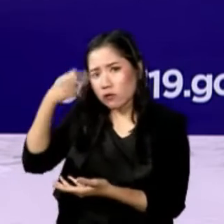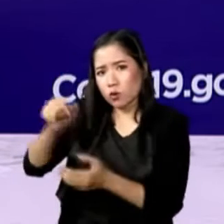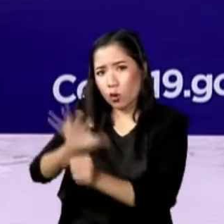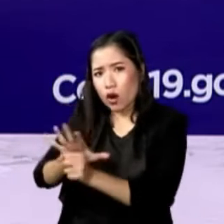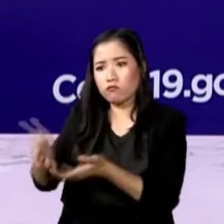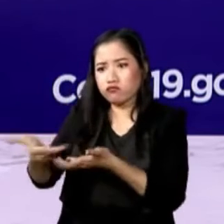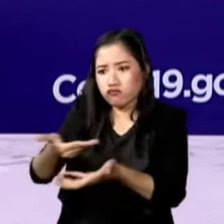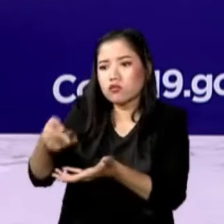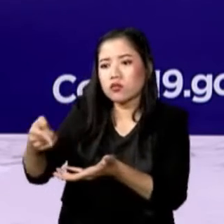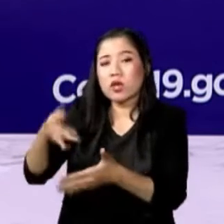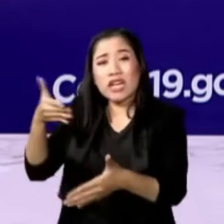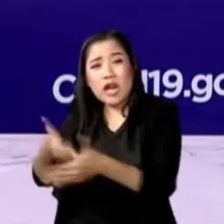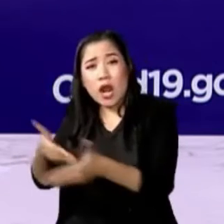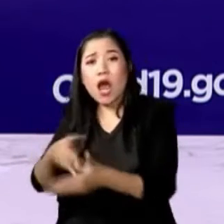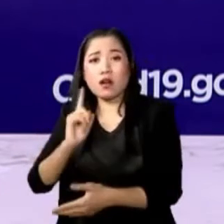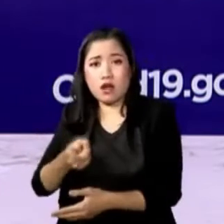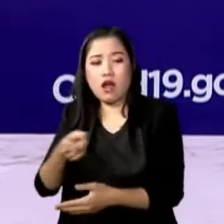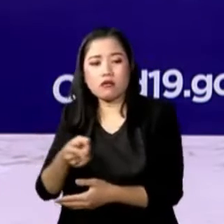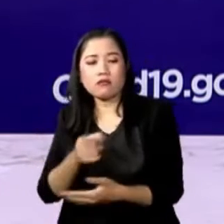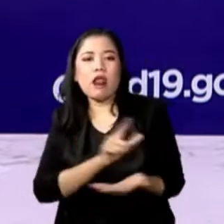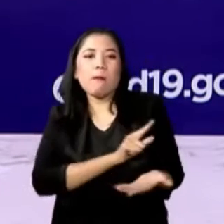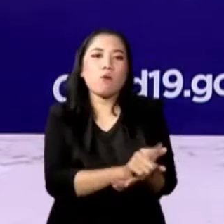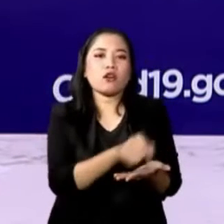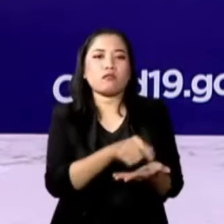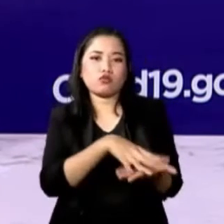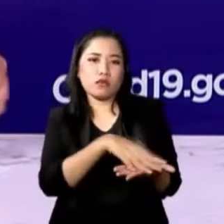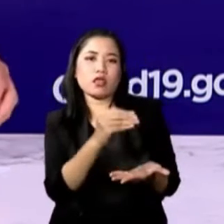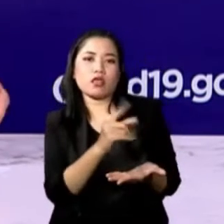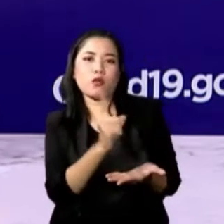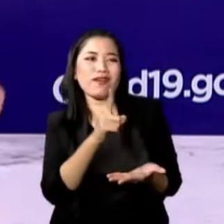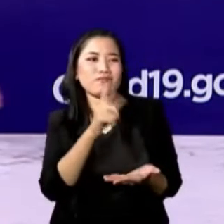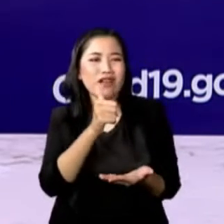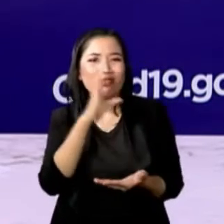COVID-19 sehingga dapat segera dicari jalan keluarnya.